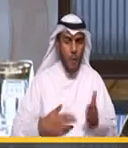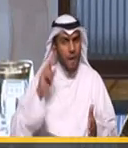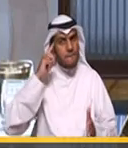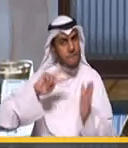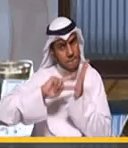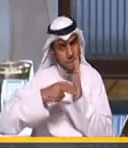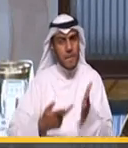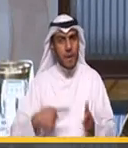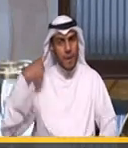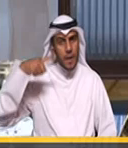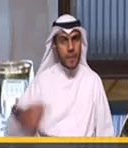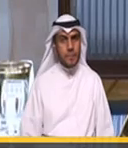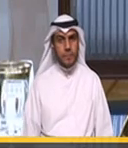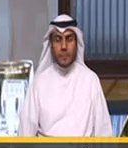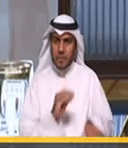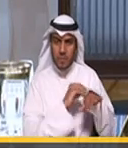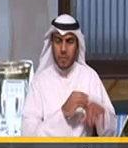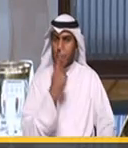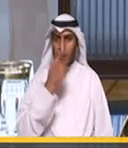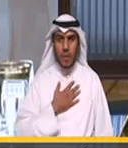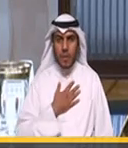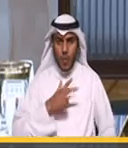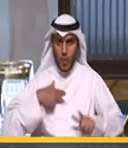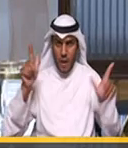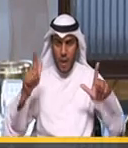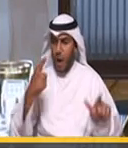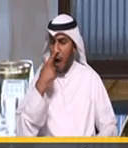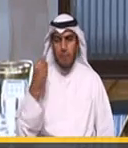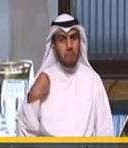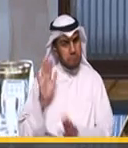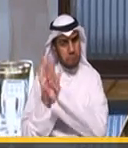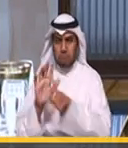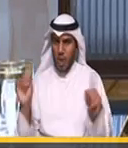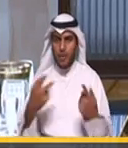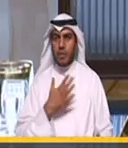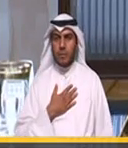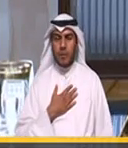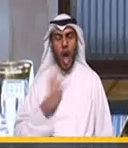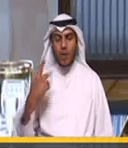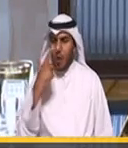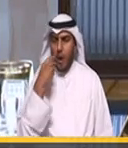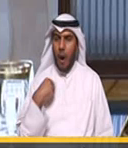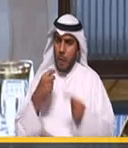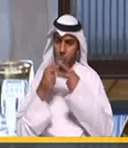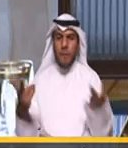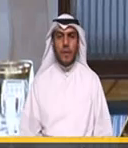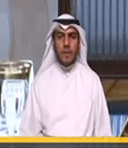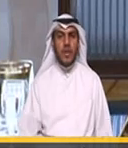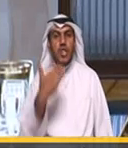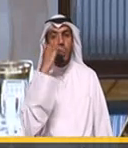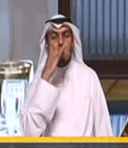سلمان إذا احتاج شيء نحن حاضرين. خل يصير للشباب